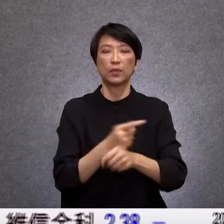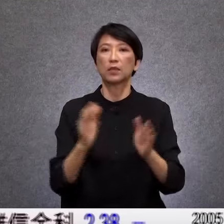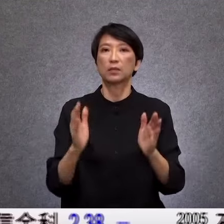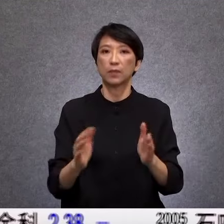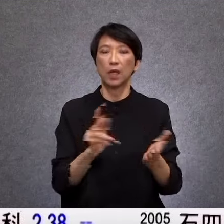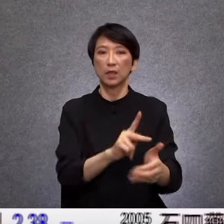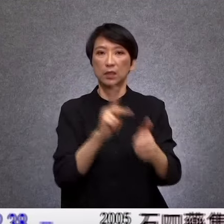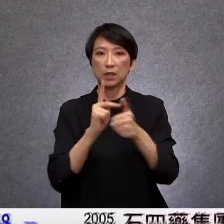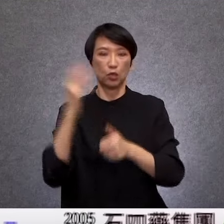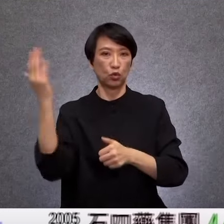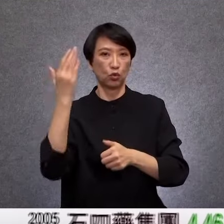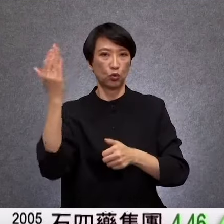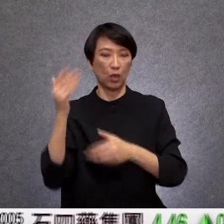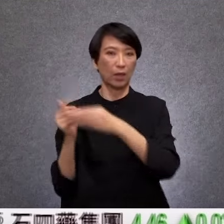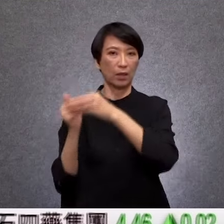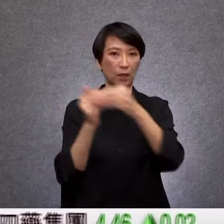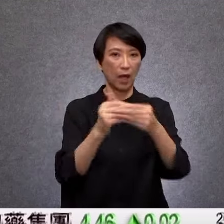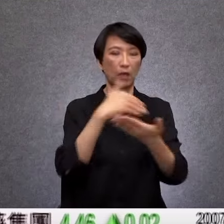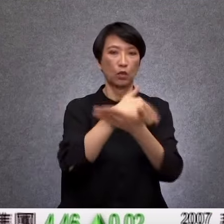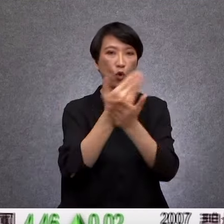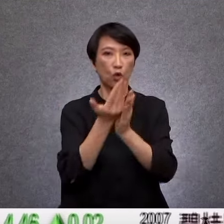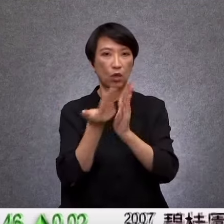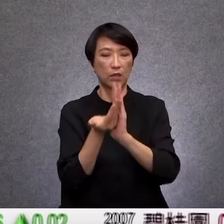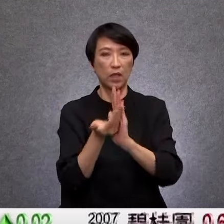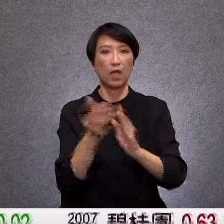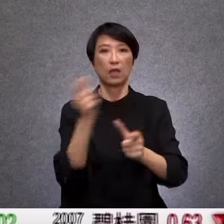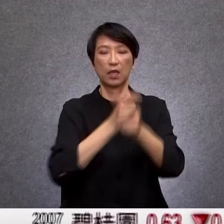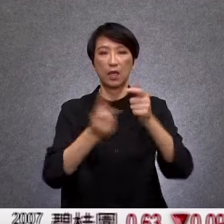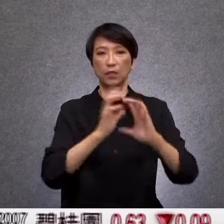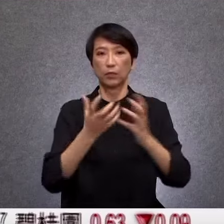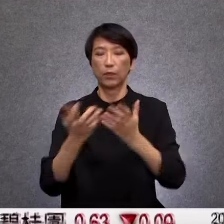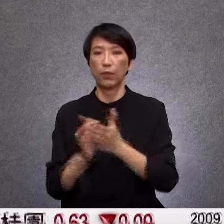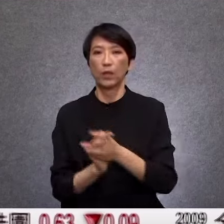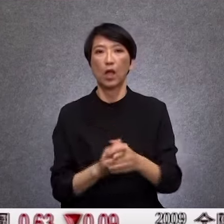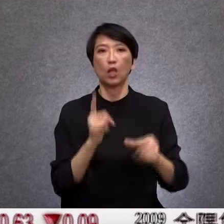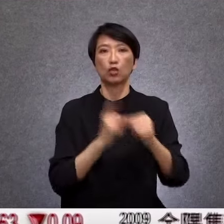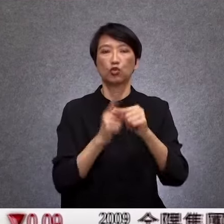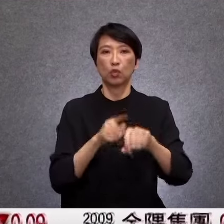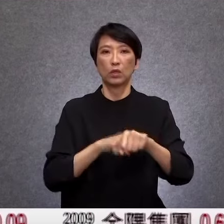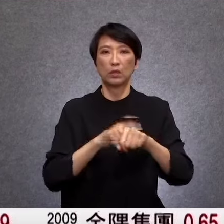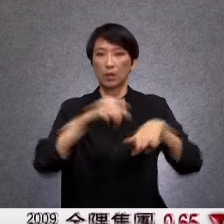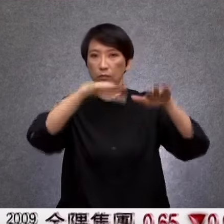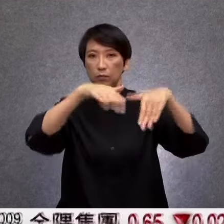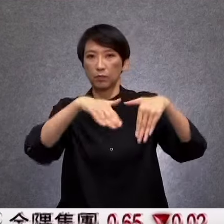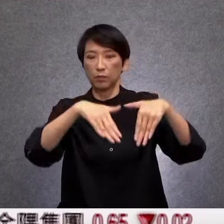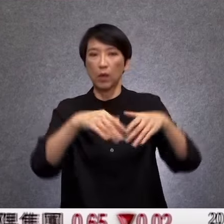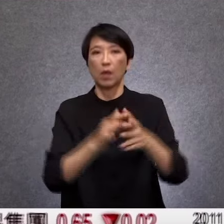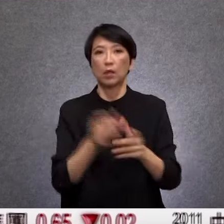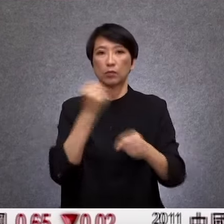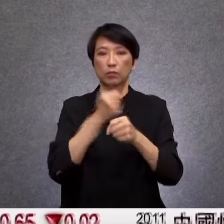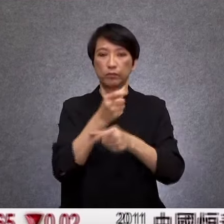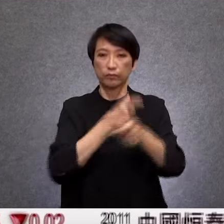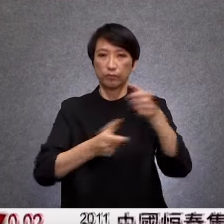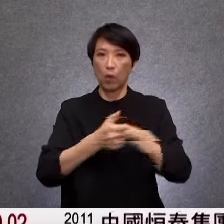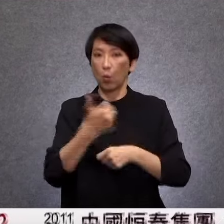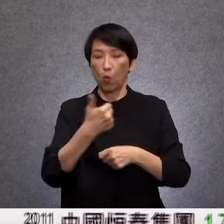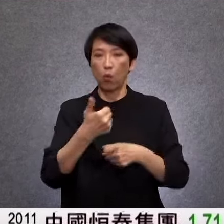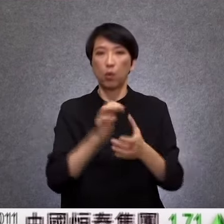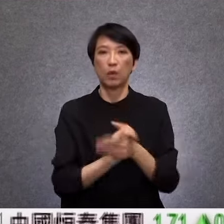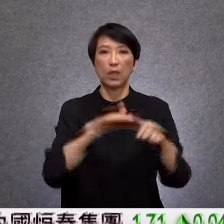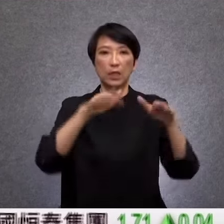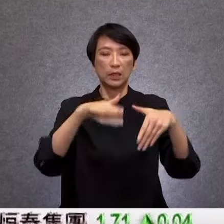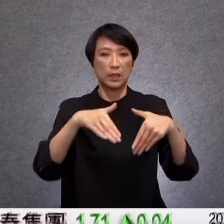前發展，短期裡面借助旅遊業拉動其他嘅產業，中期嚟講招商引